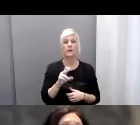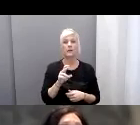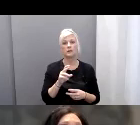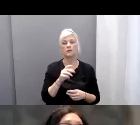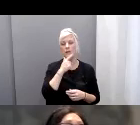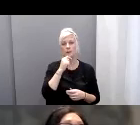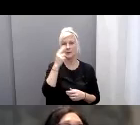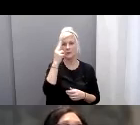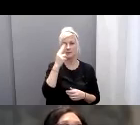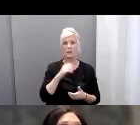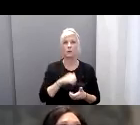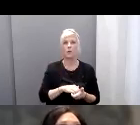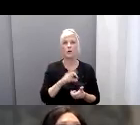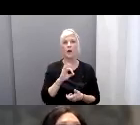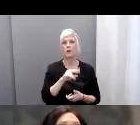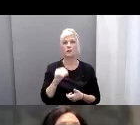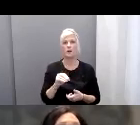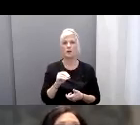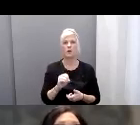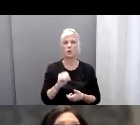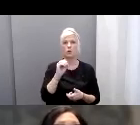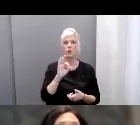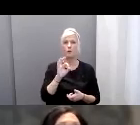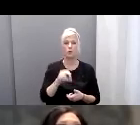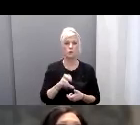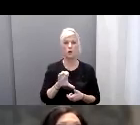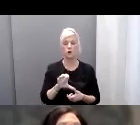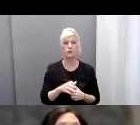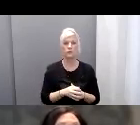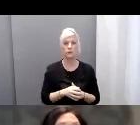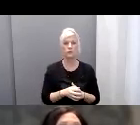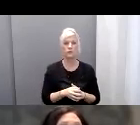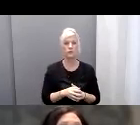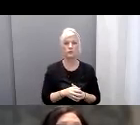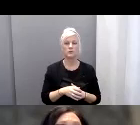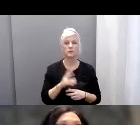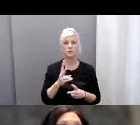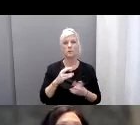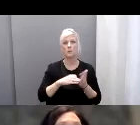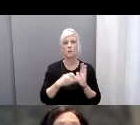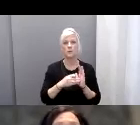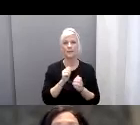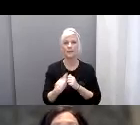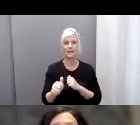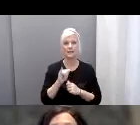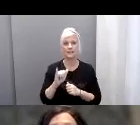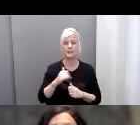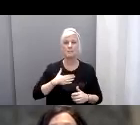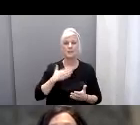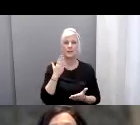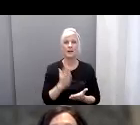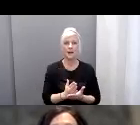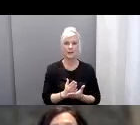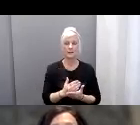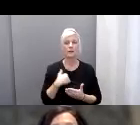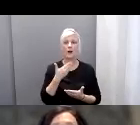och Hanna Öfors som är projektledare på Min sexualitet, min rätt. Och jag hälsar